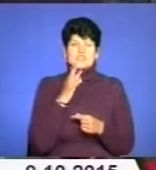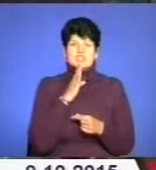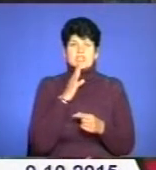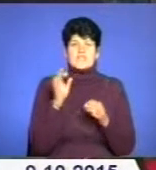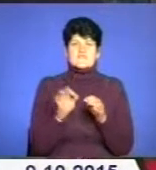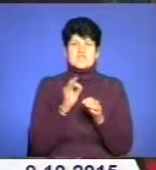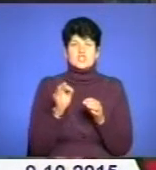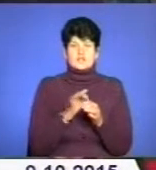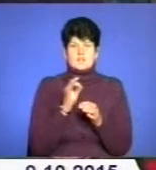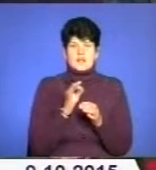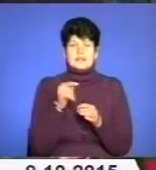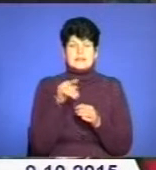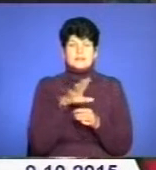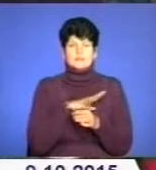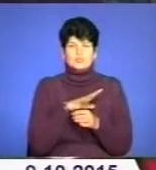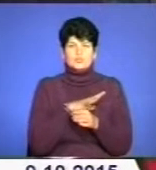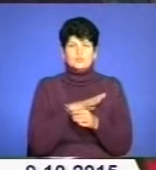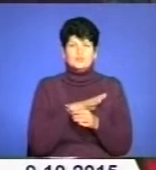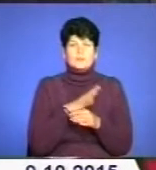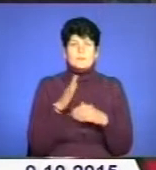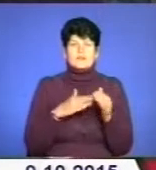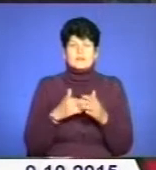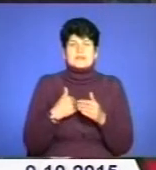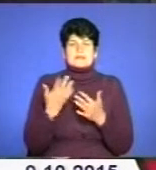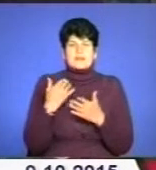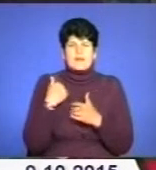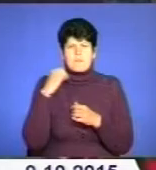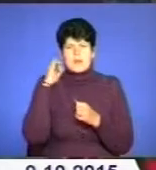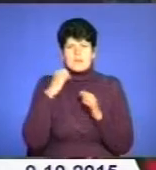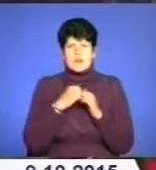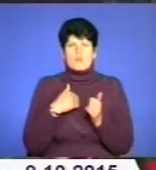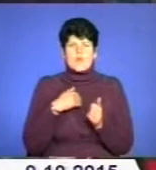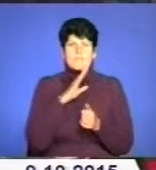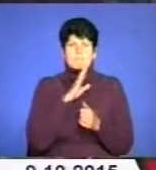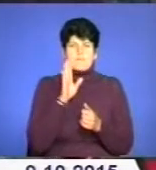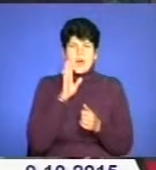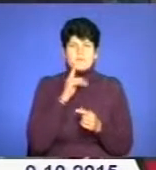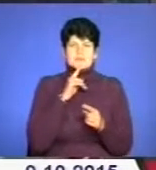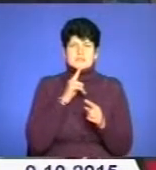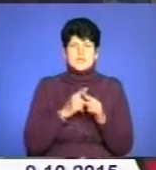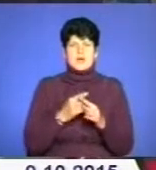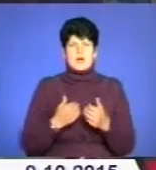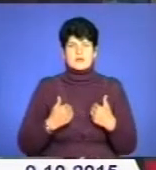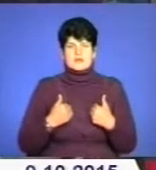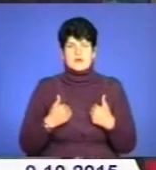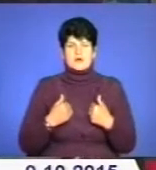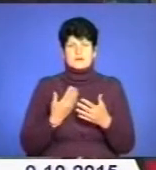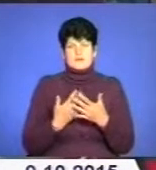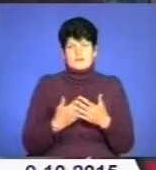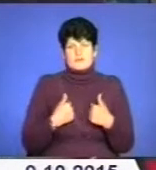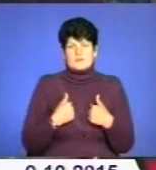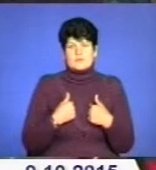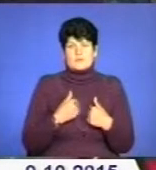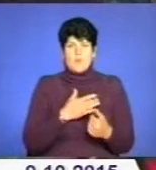вишивали, так було практично, наскільки я пам'ятаю, і моя мама, і моя сестра, і я. І це десь воно в нас, напевно, з